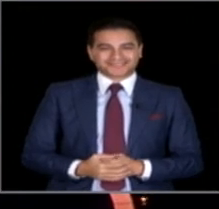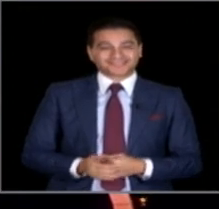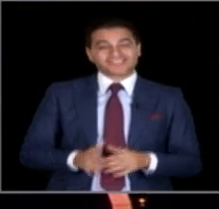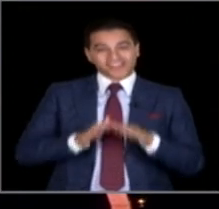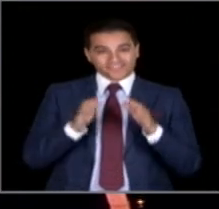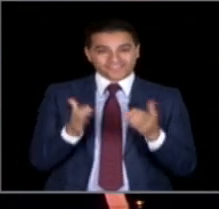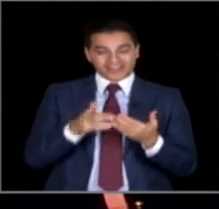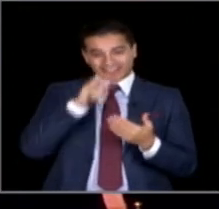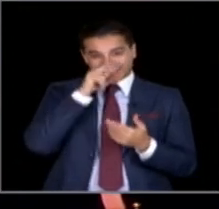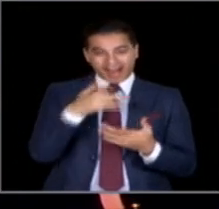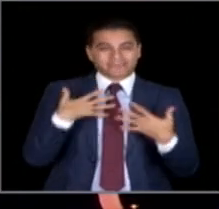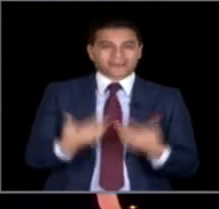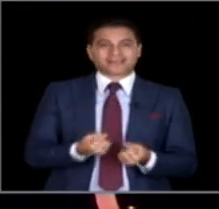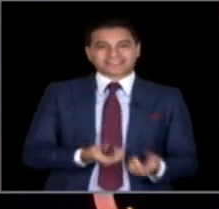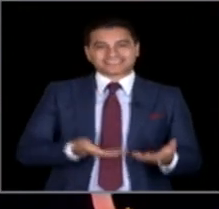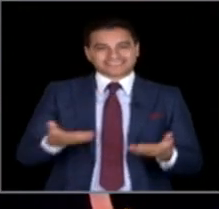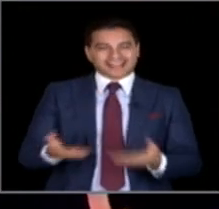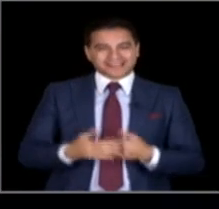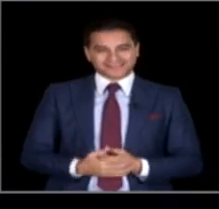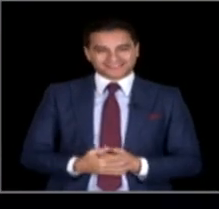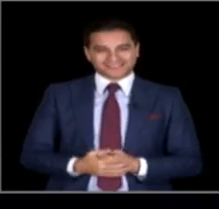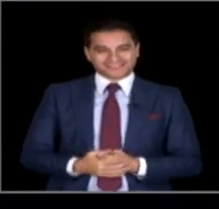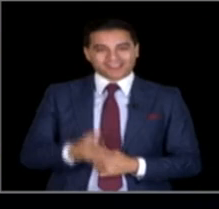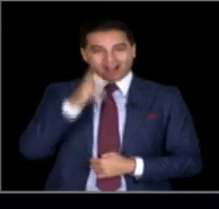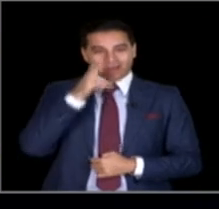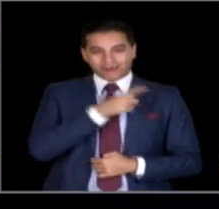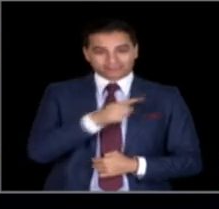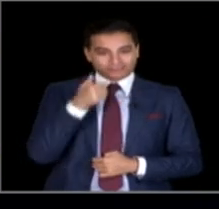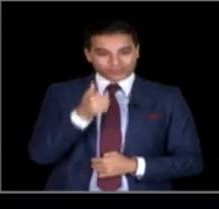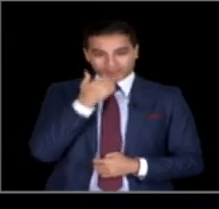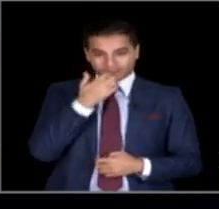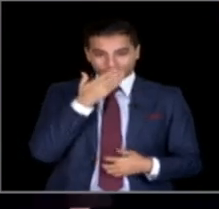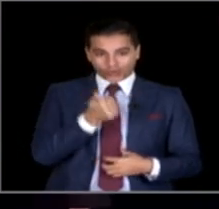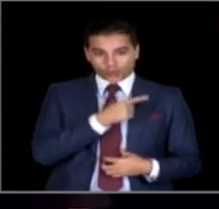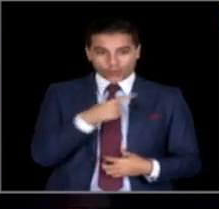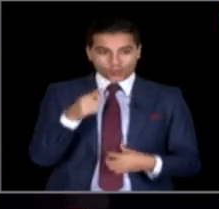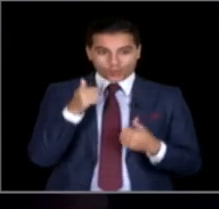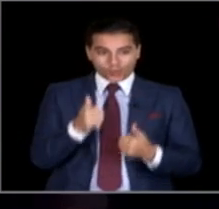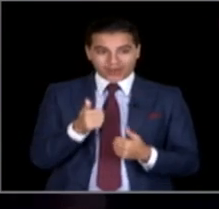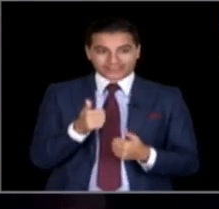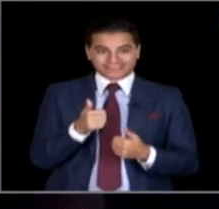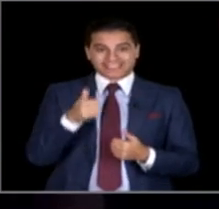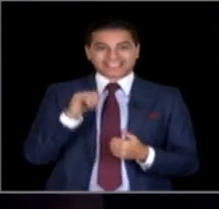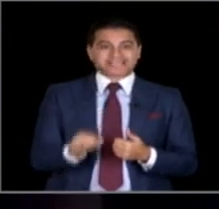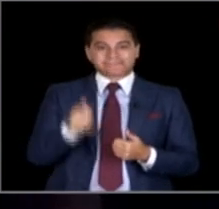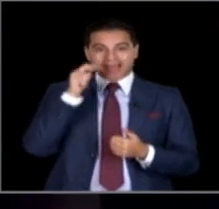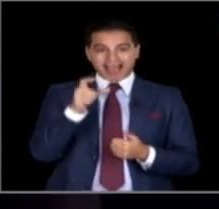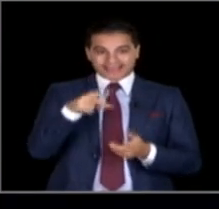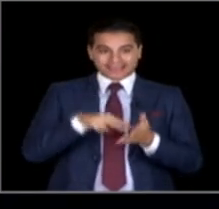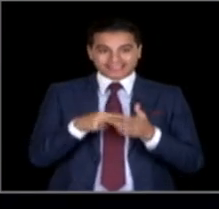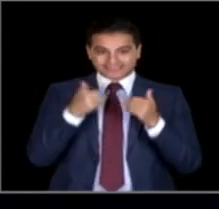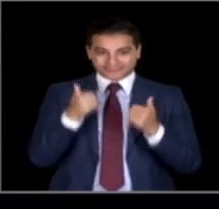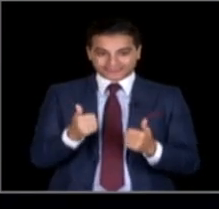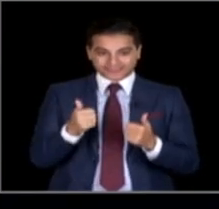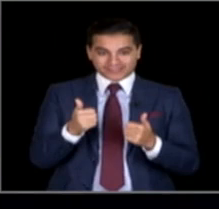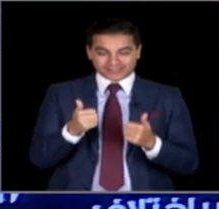فريق تعالب، الحمد لله على السلامة. الله يسلم حضرتك. أخباركم إيه؟ الحمد لله. كله كويس؟ تمام. إزيك يا إيمان؟ الحمد لله. تابعت